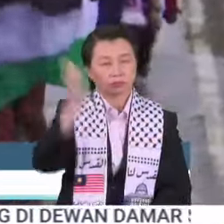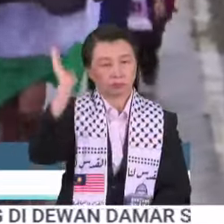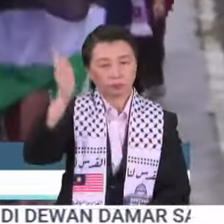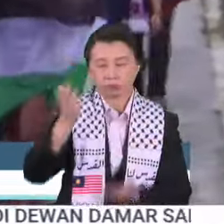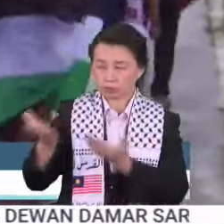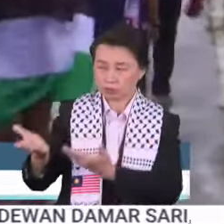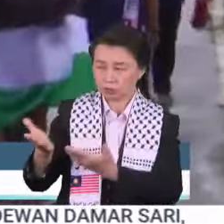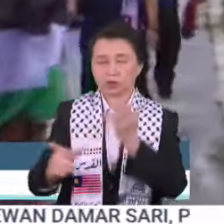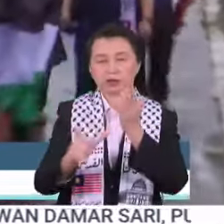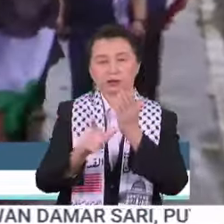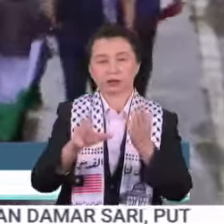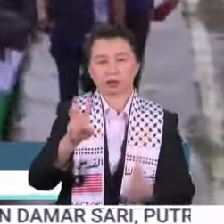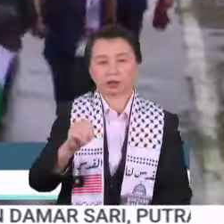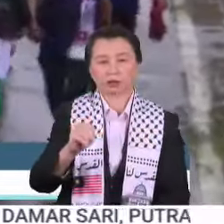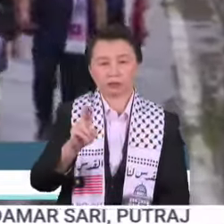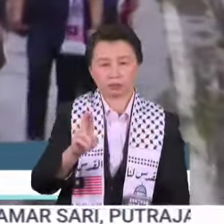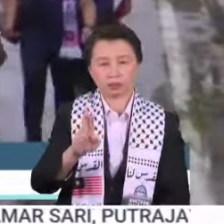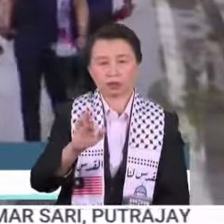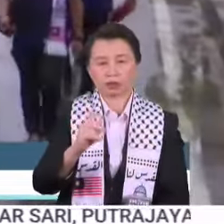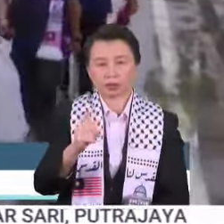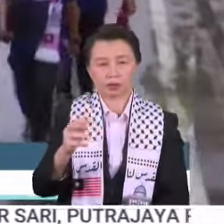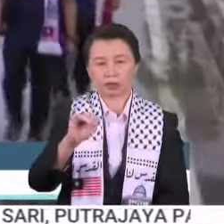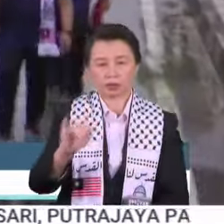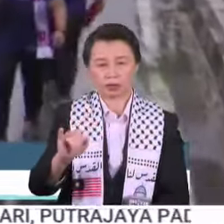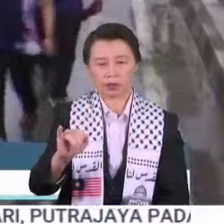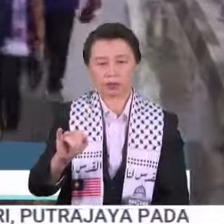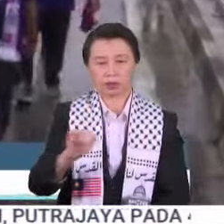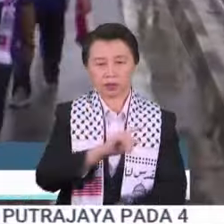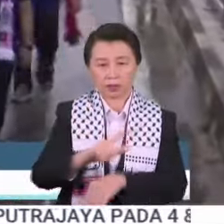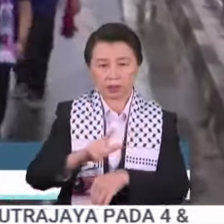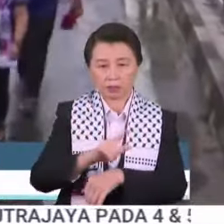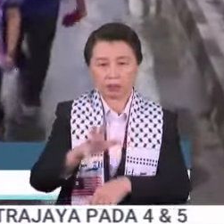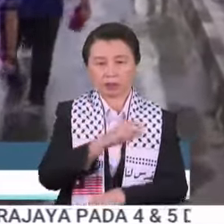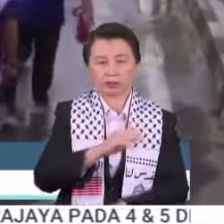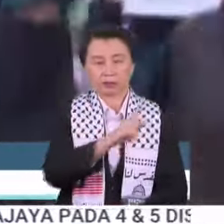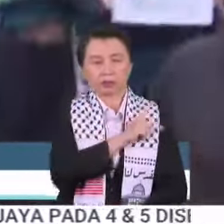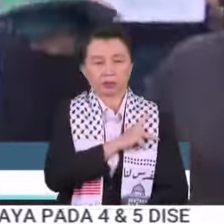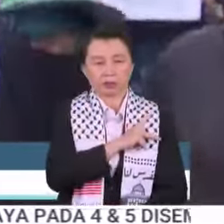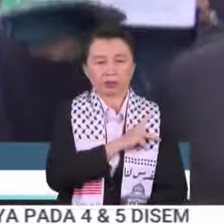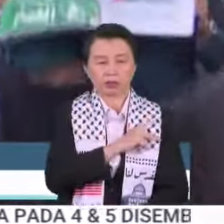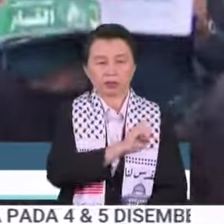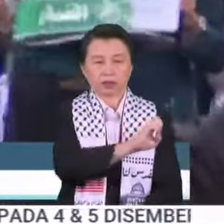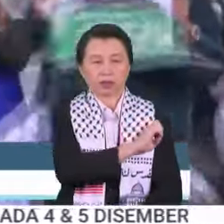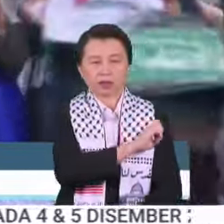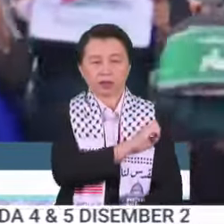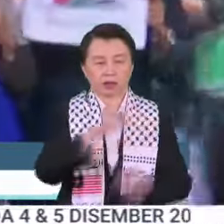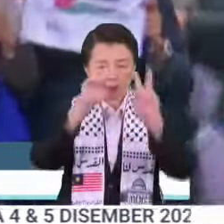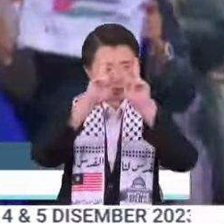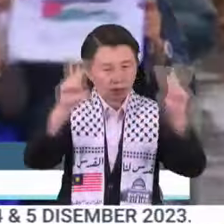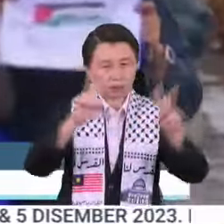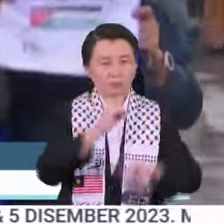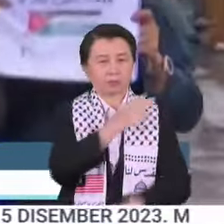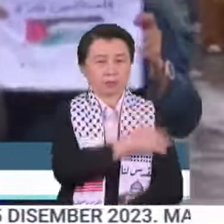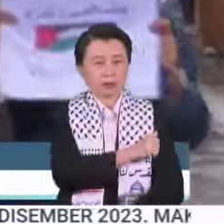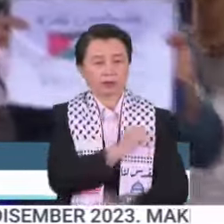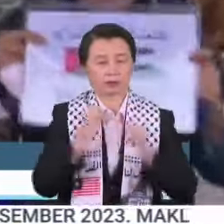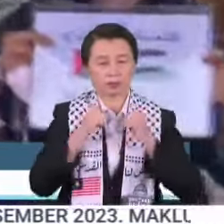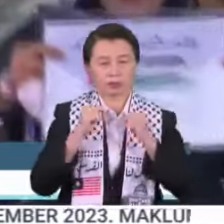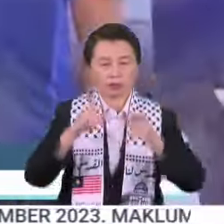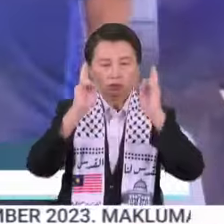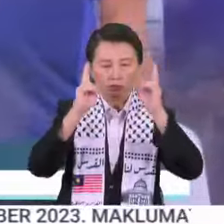Mufti Pejabat Mufti Labuan, Dr. Nik Azlan Nikman dan Ketua Pegawai Eksekutif Aman Palestin Berhad,